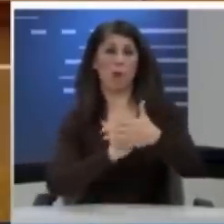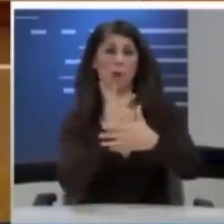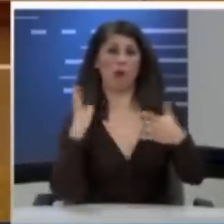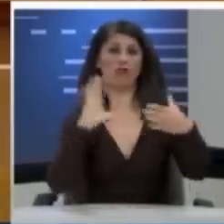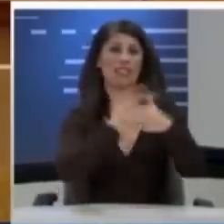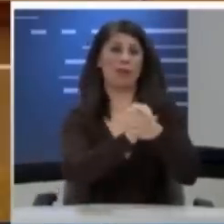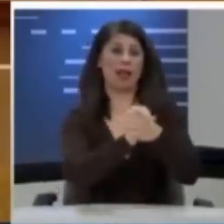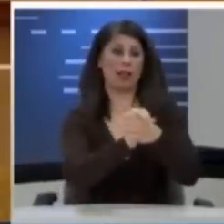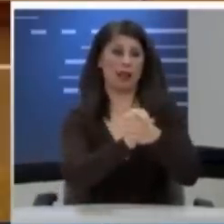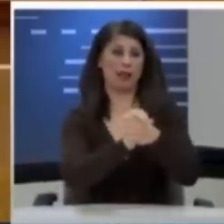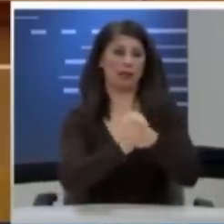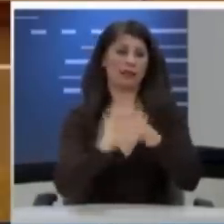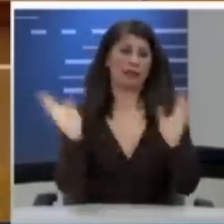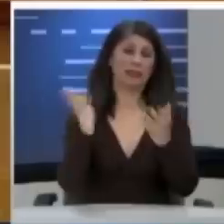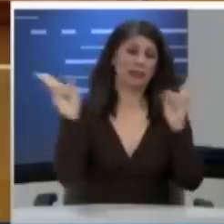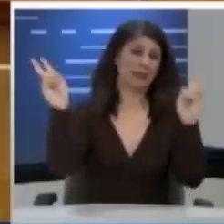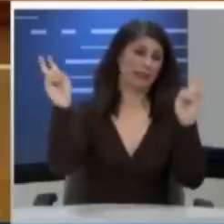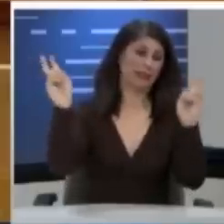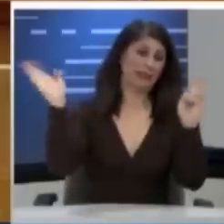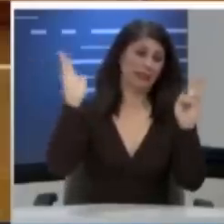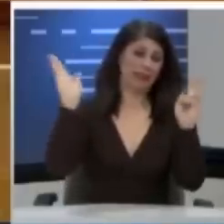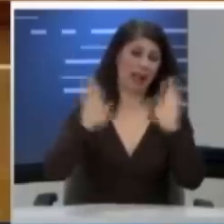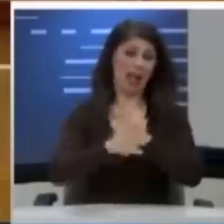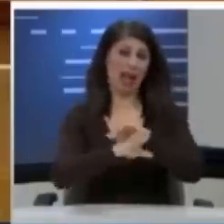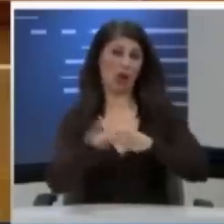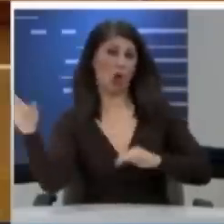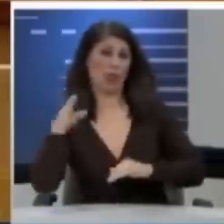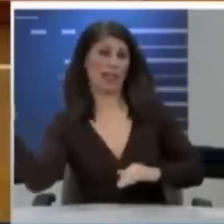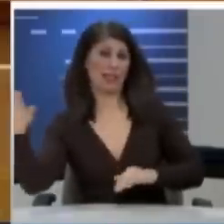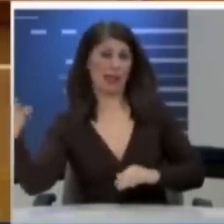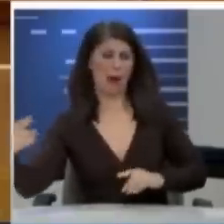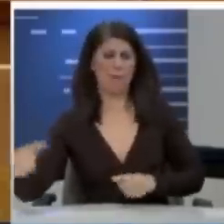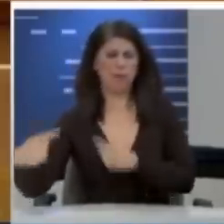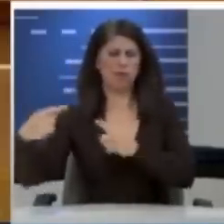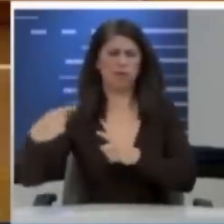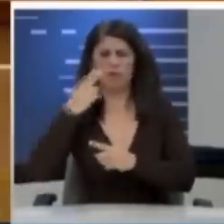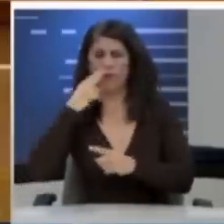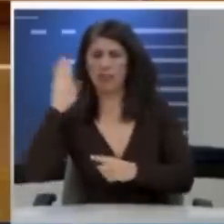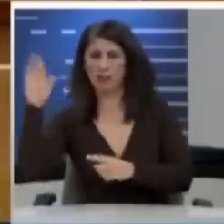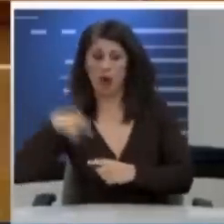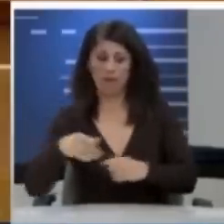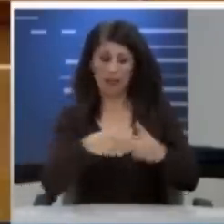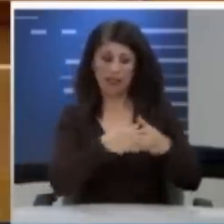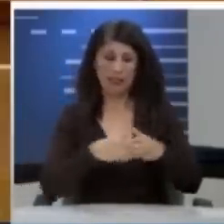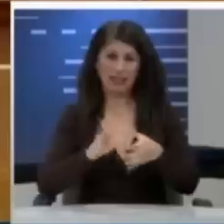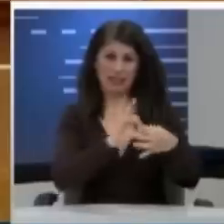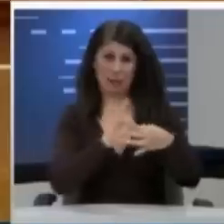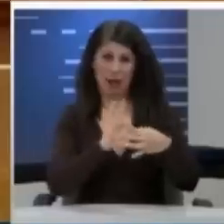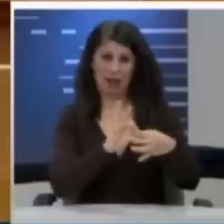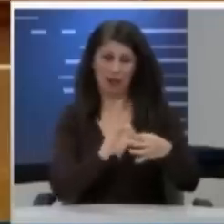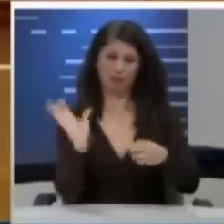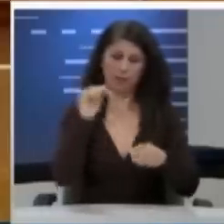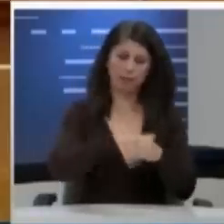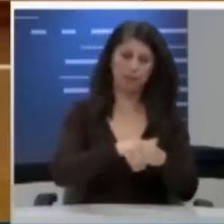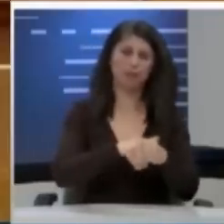συμμαχία, δήθεν κατά της ακροδεξιάς και του φασισμού. Μια συμμαχία που